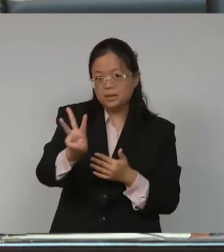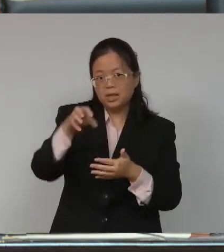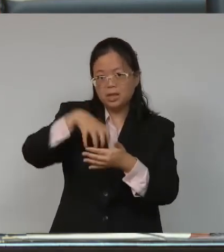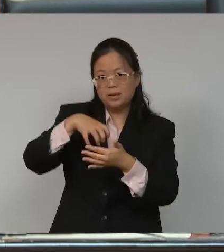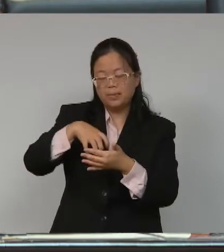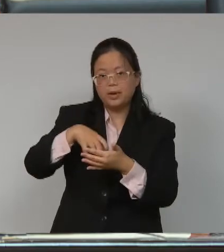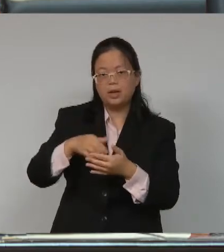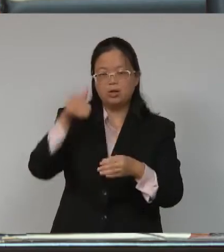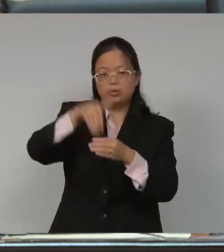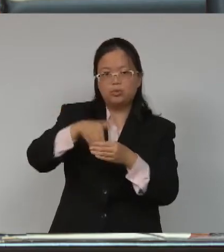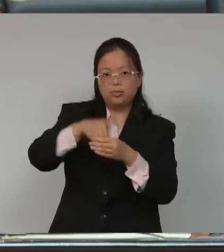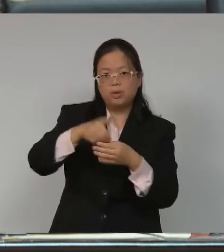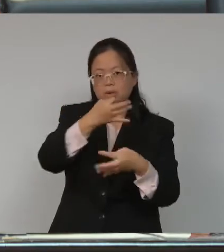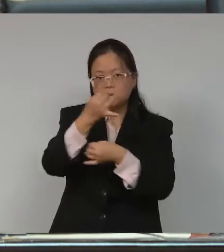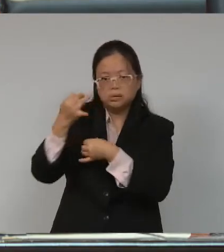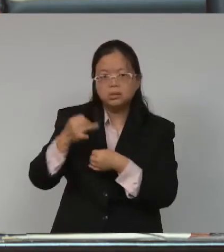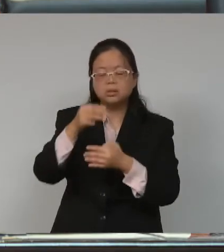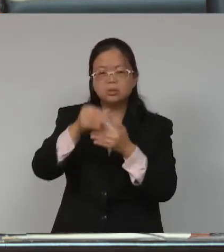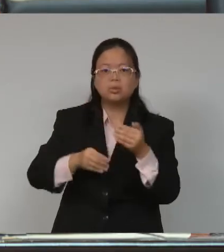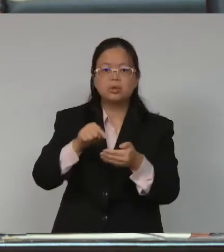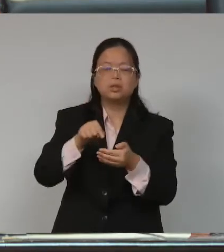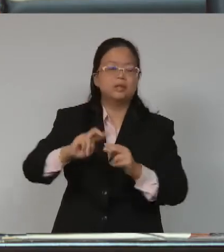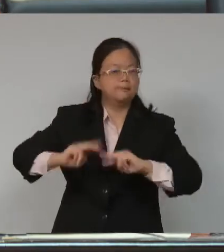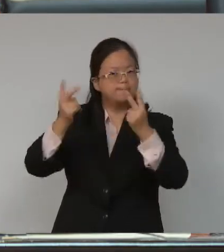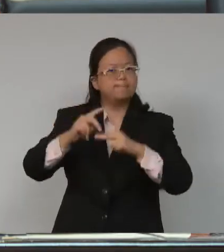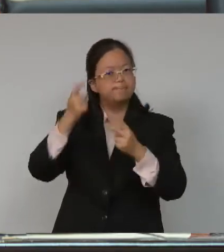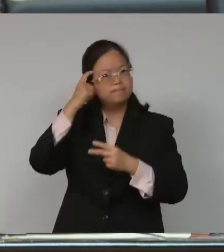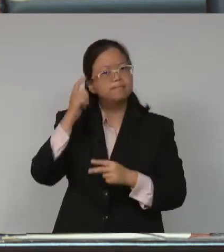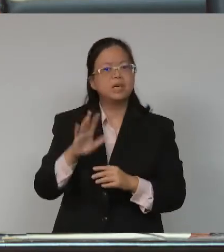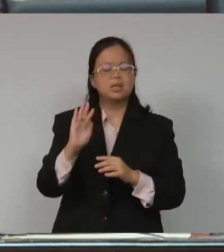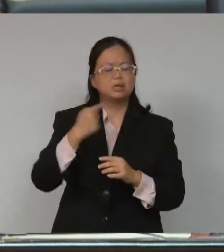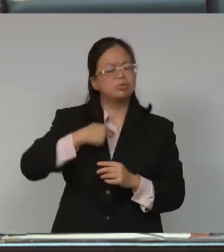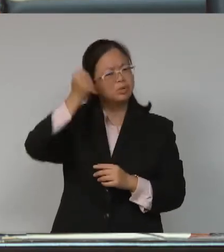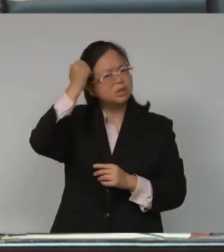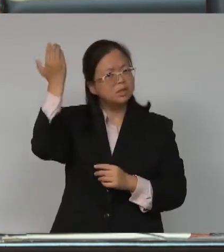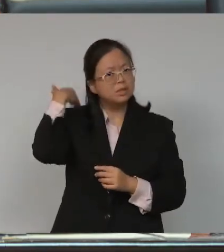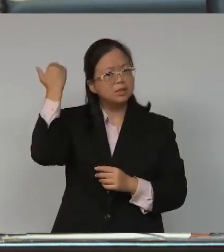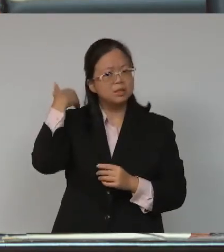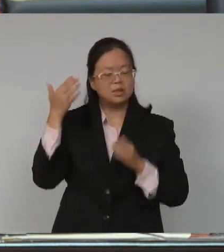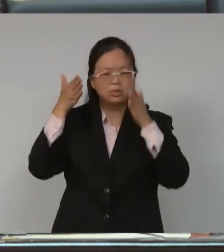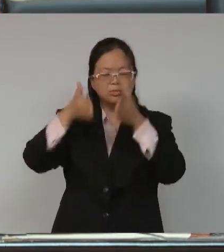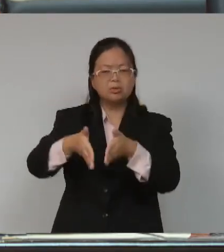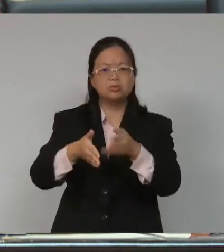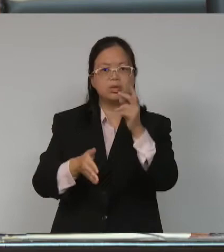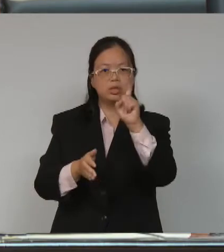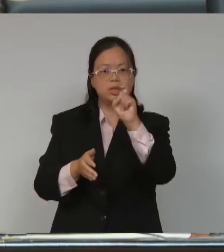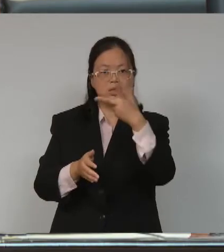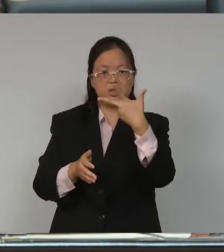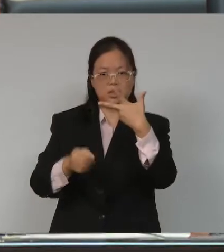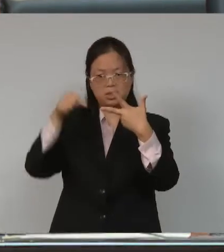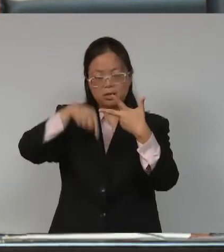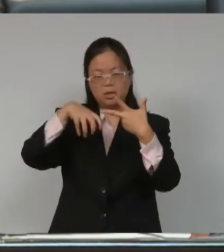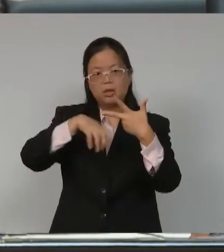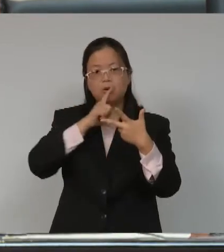2019年修改的时候，他还有做其他条文的修正，包括在第17条的时候，他就要求说，这个